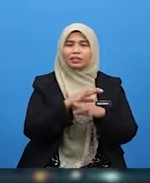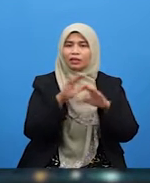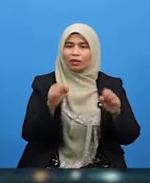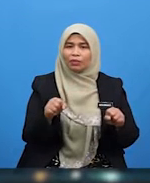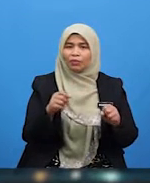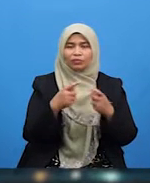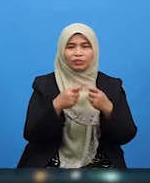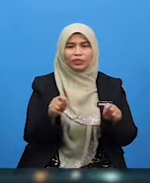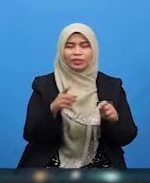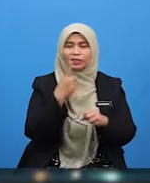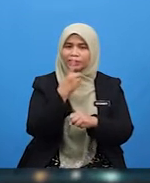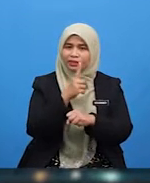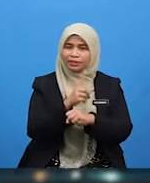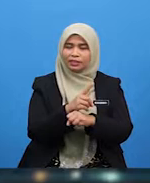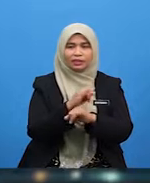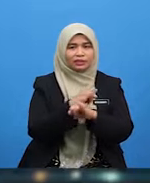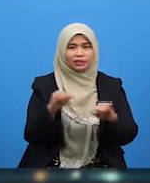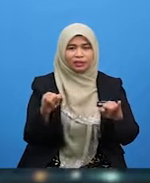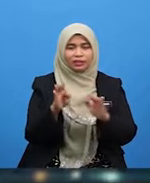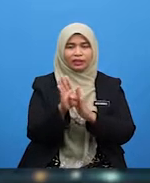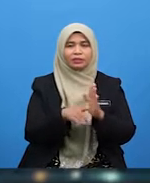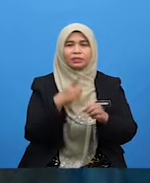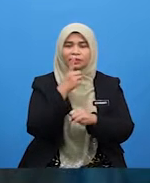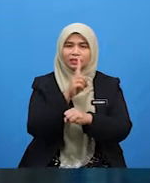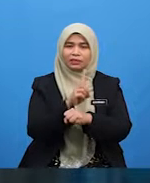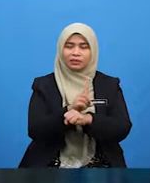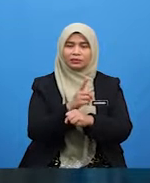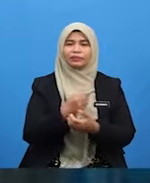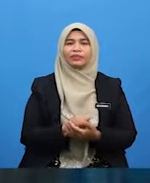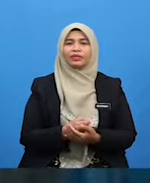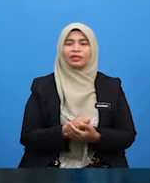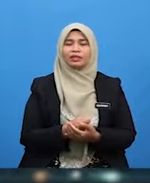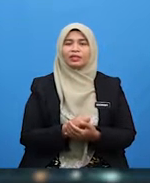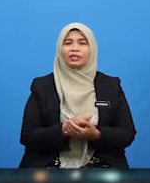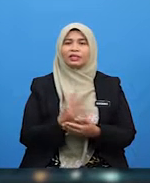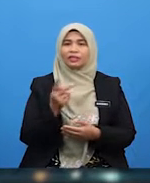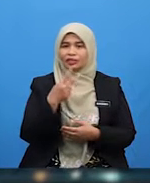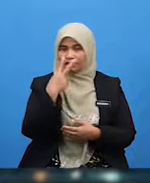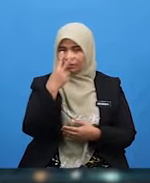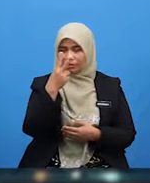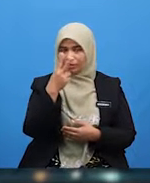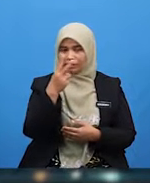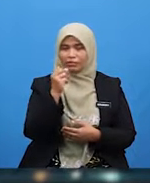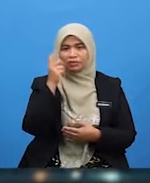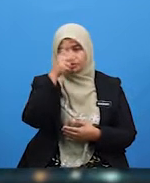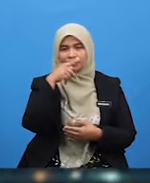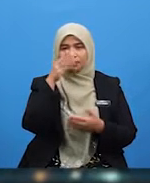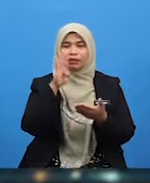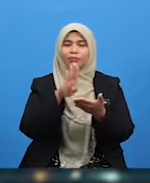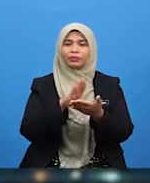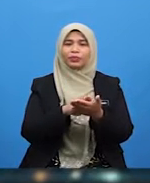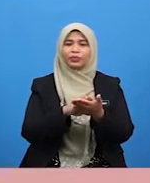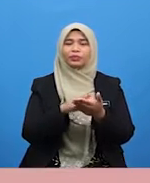boleh tunaikan janji, maka kita jangan berjanji. Baiklah, murid-murid, mari kita lihat akhlak buruk masyarakat